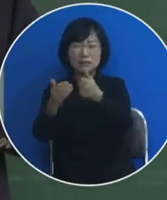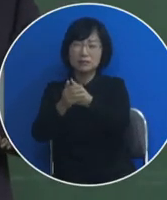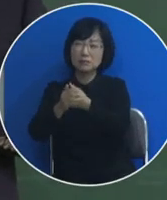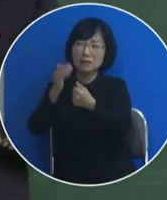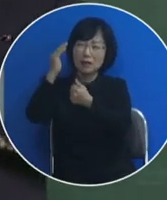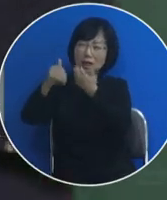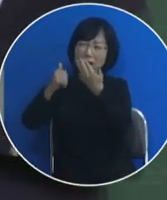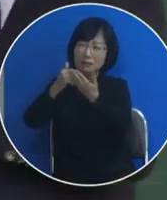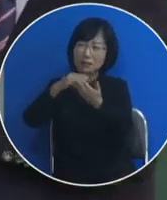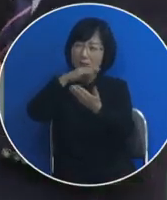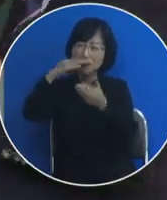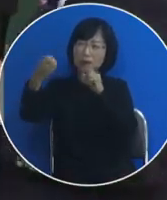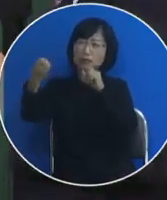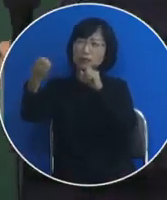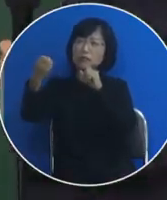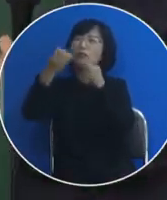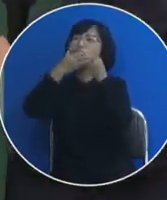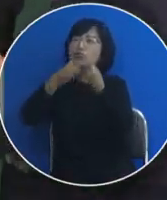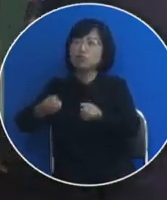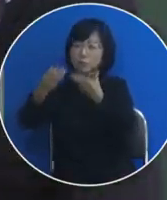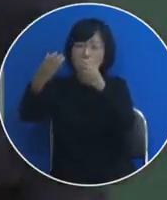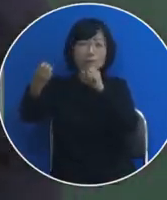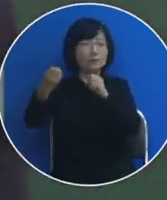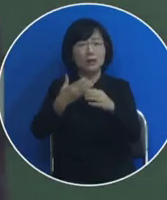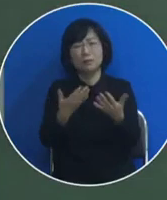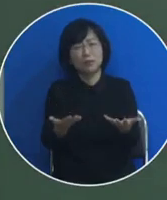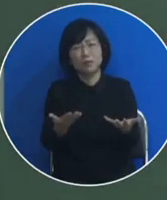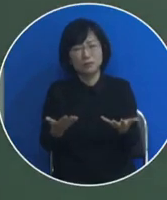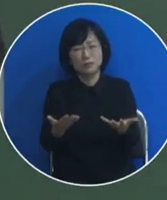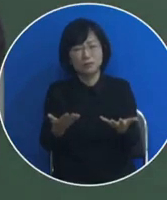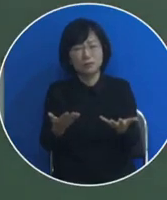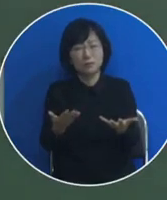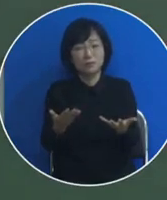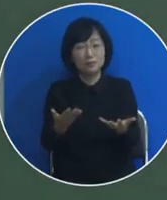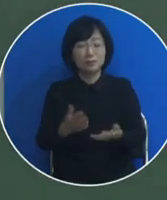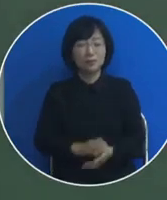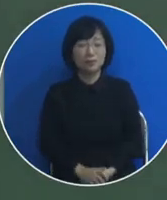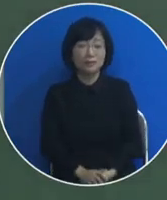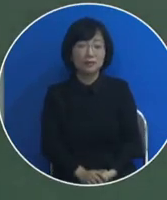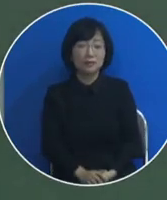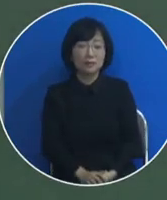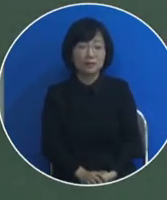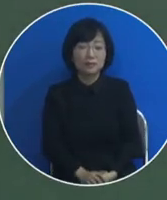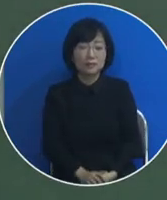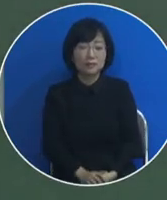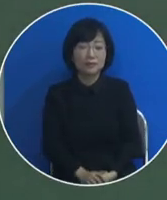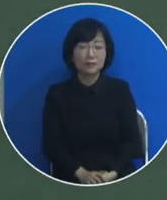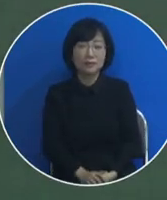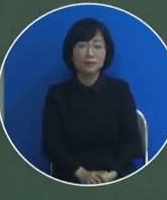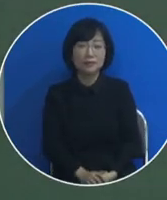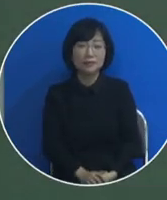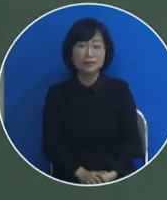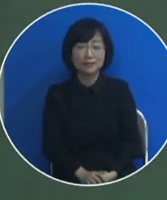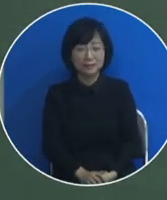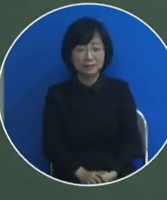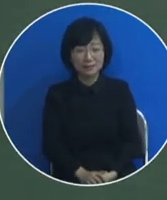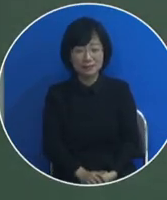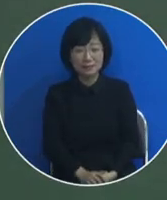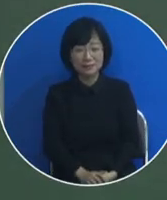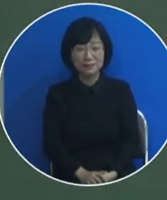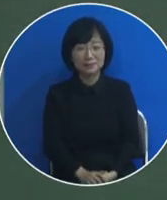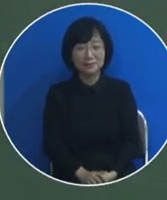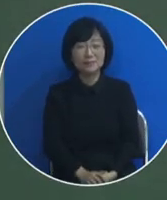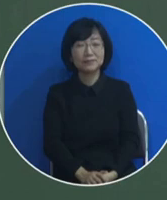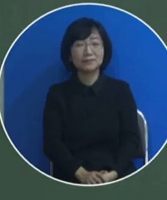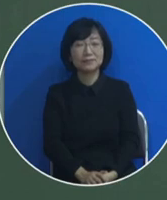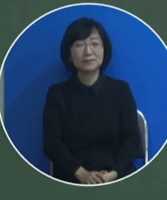Because we keep on asking and receiving incorrect answers, even though we received everything, we're not able to enjoy that. 여러분 앞으로